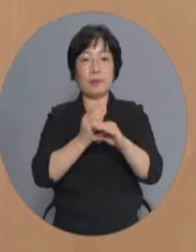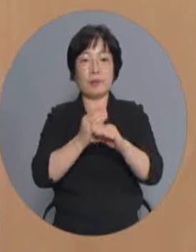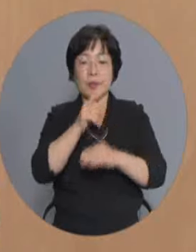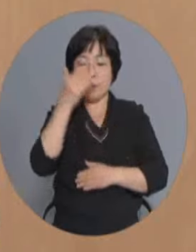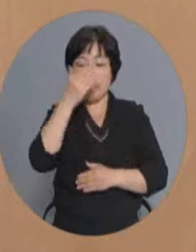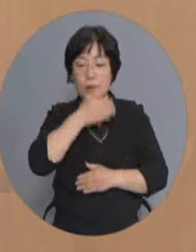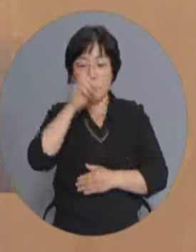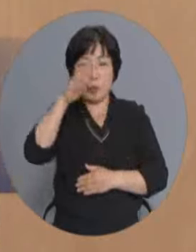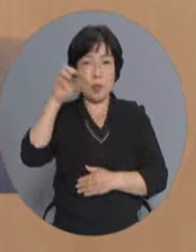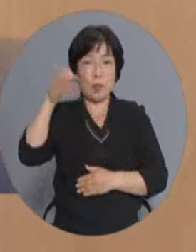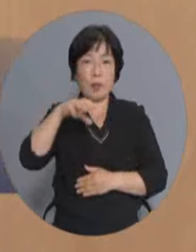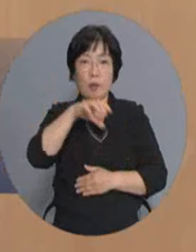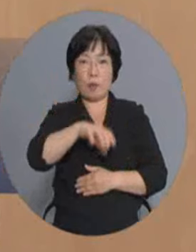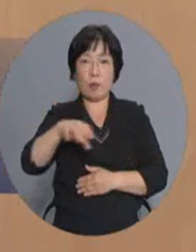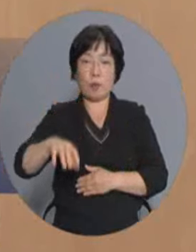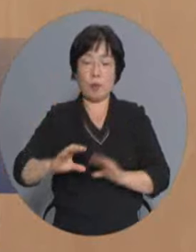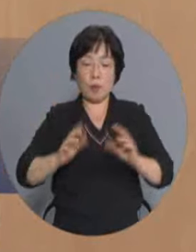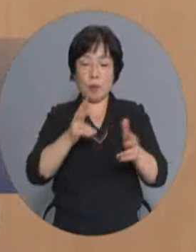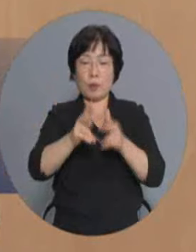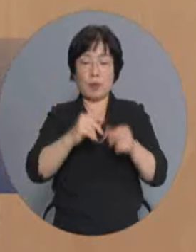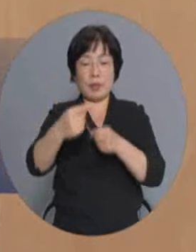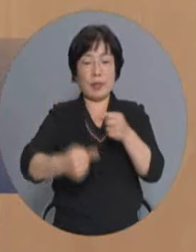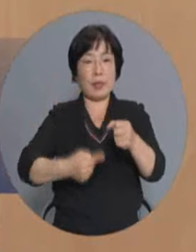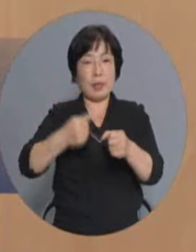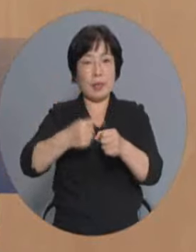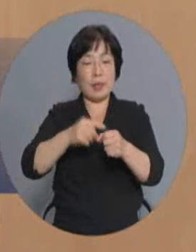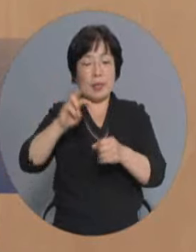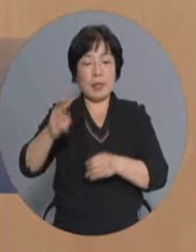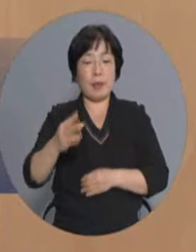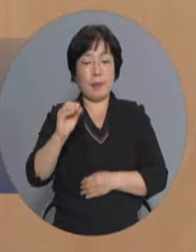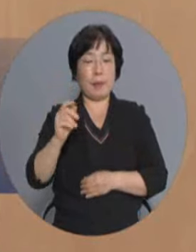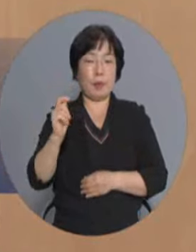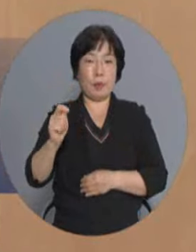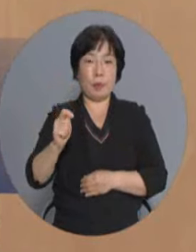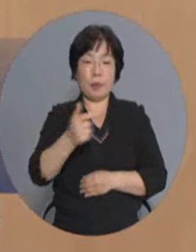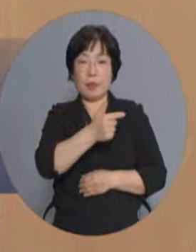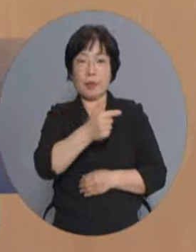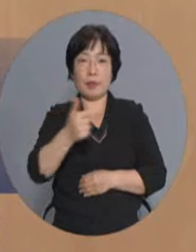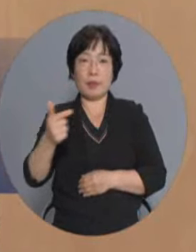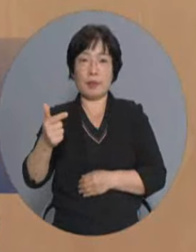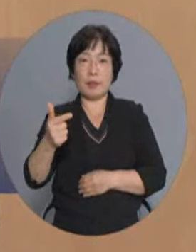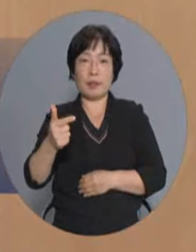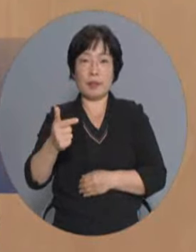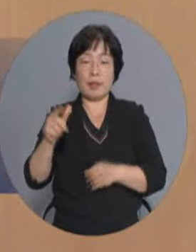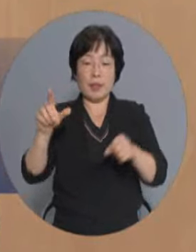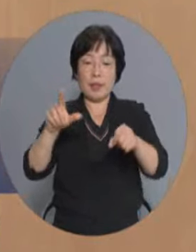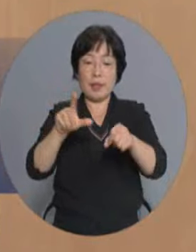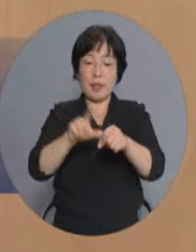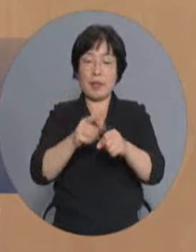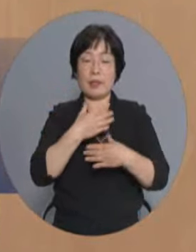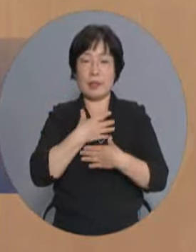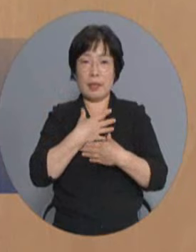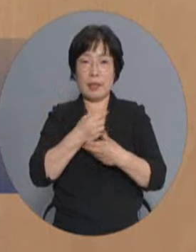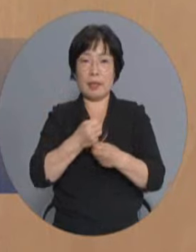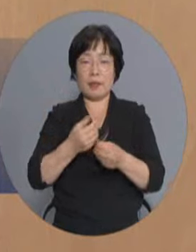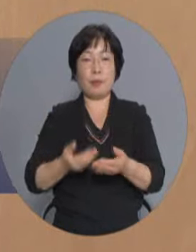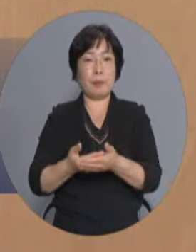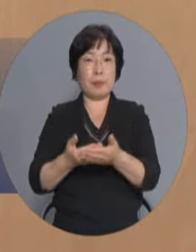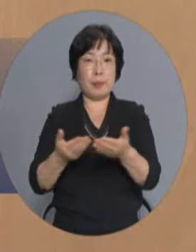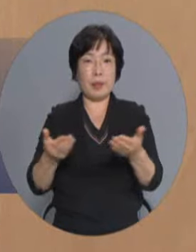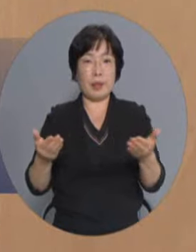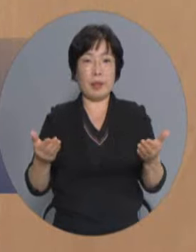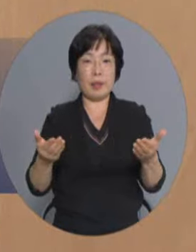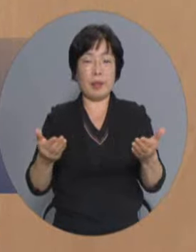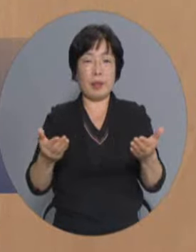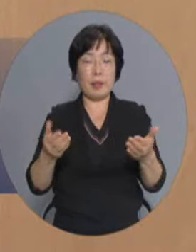여수 광향 도화 산단의 연간 300만 톤의 대규모 LNG 안정적으로 공급할